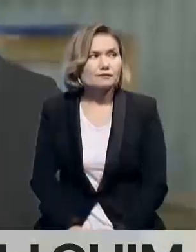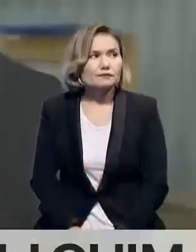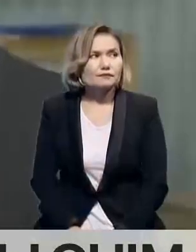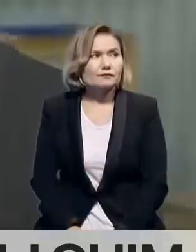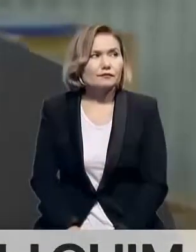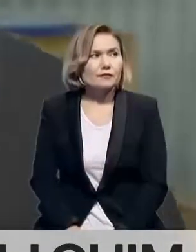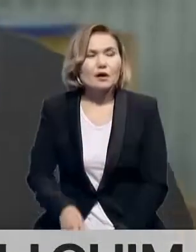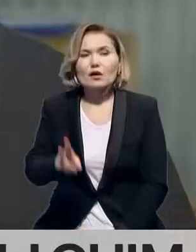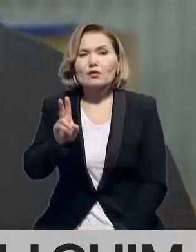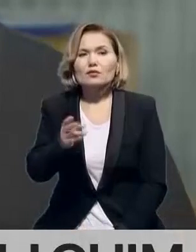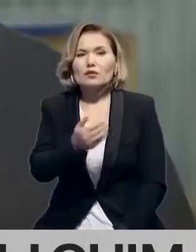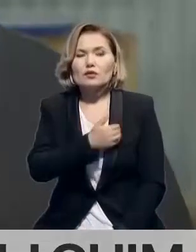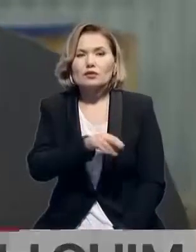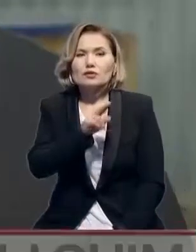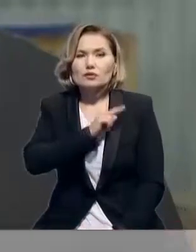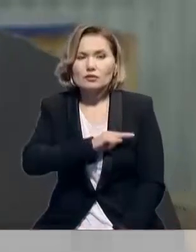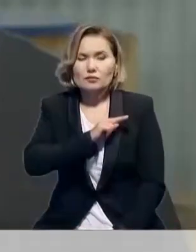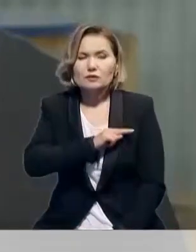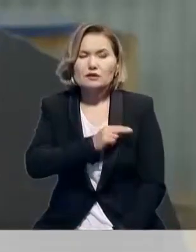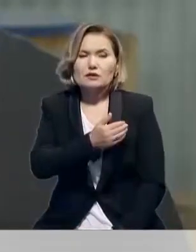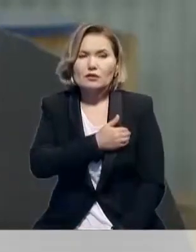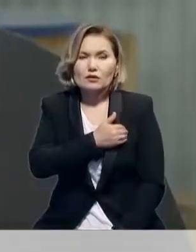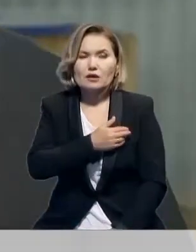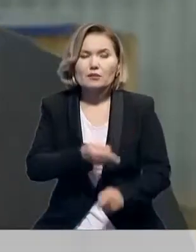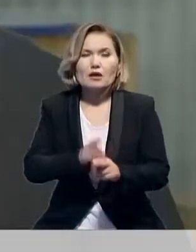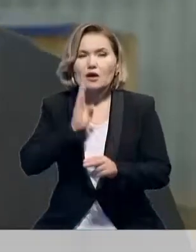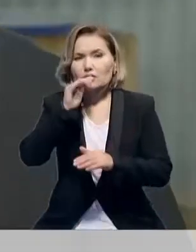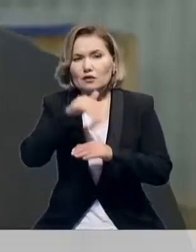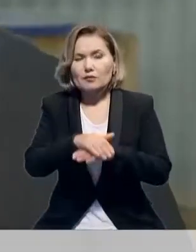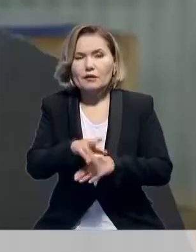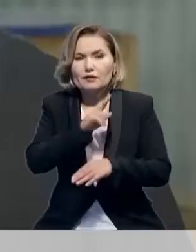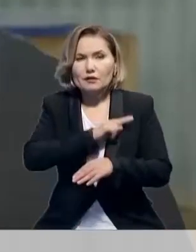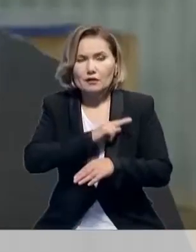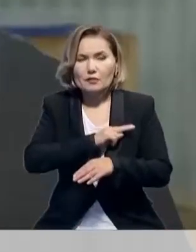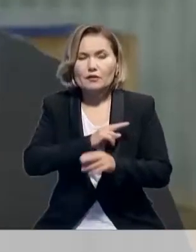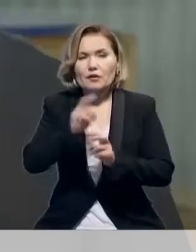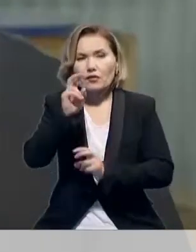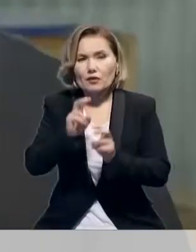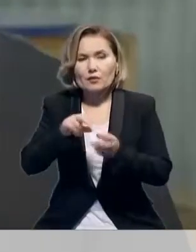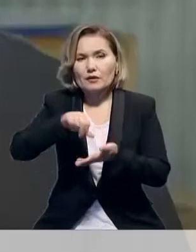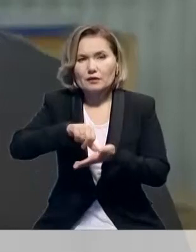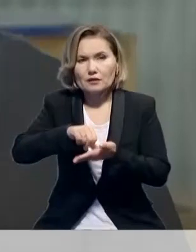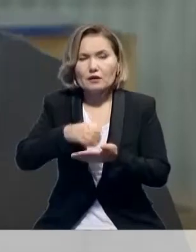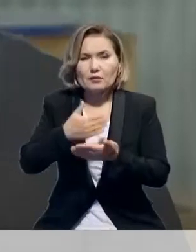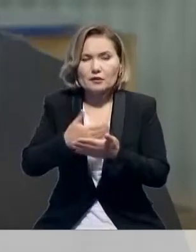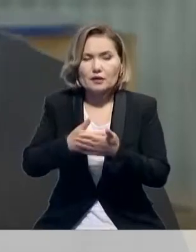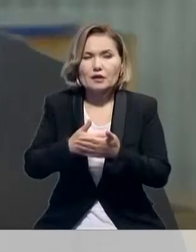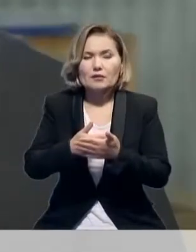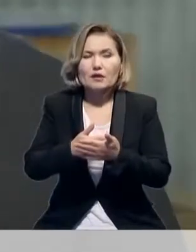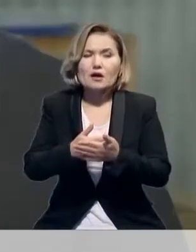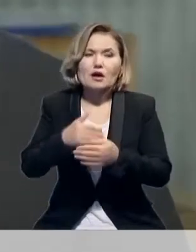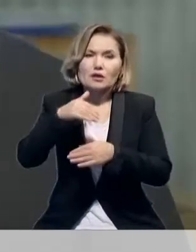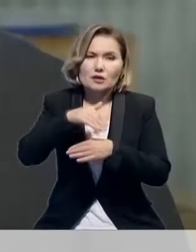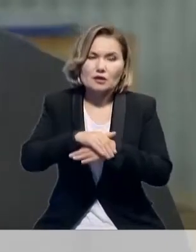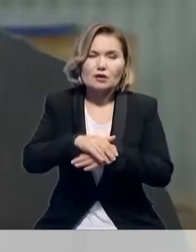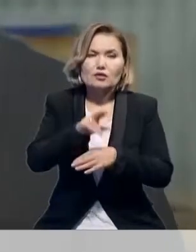Жұмыс жасаймын деген адамға ештеңе кедергі болмайды. Таңертеңнен кешке дейін өндіріс көзінде болсақ, мысалға кешкі уақытта